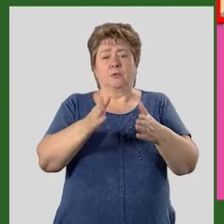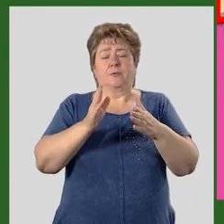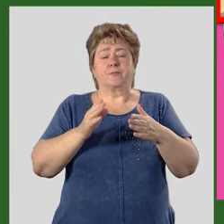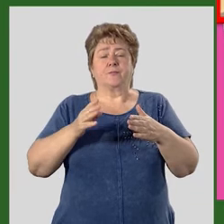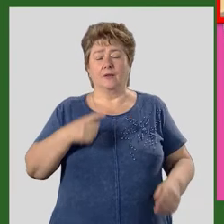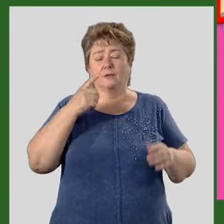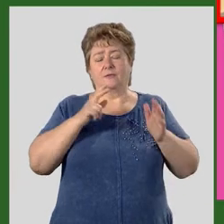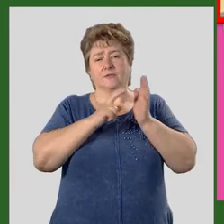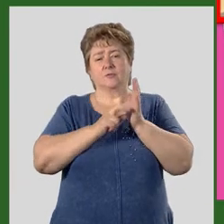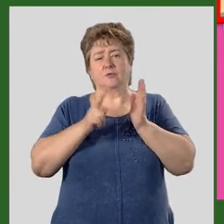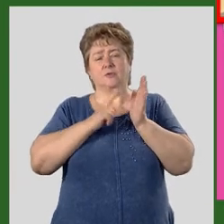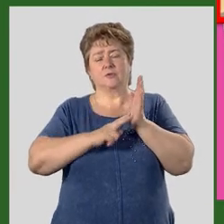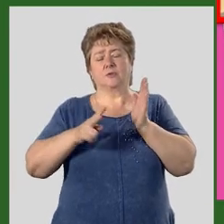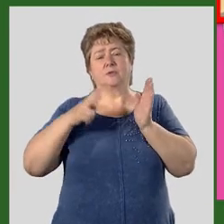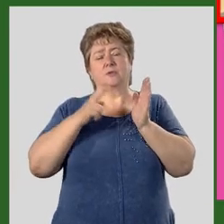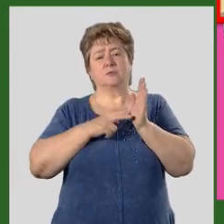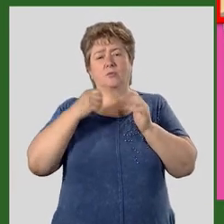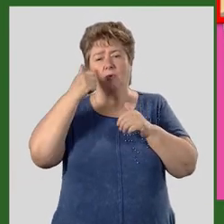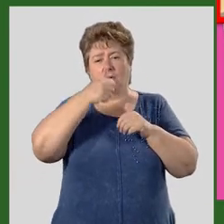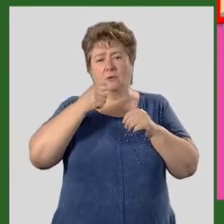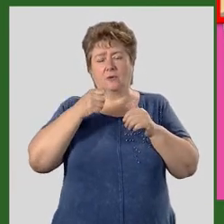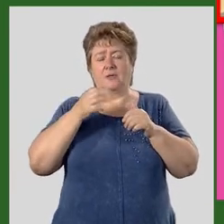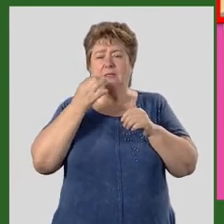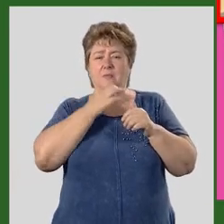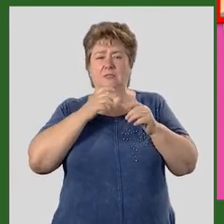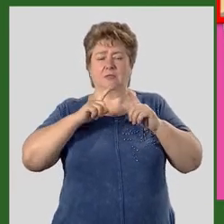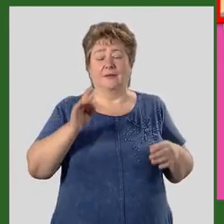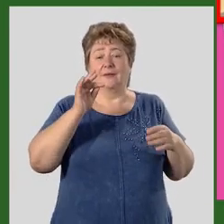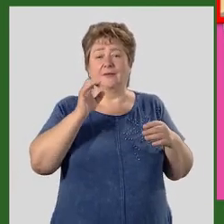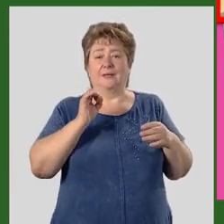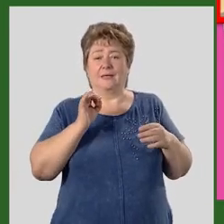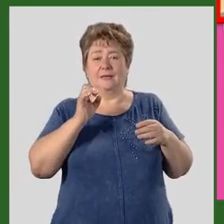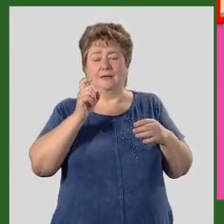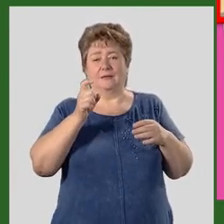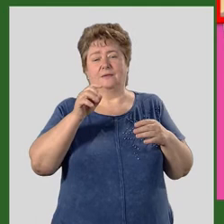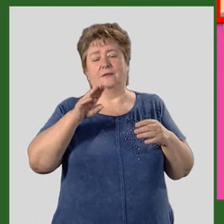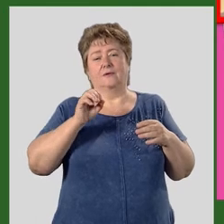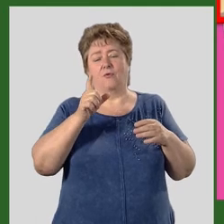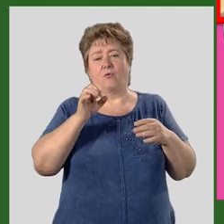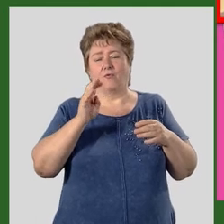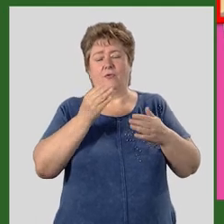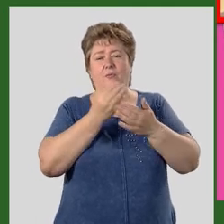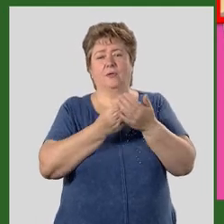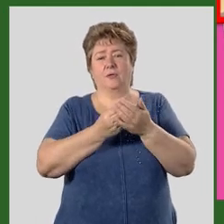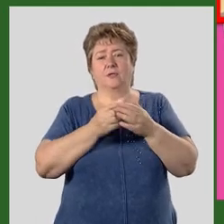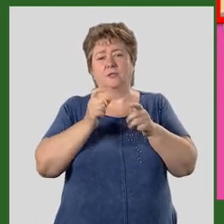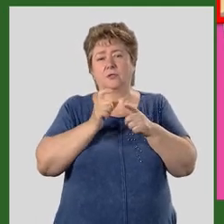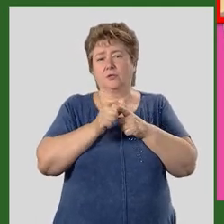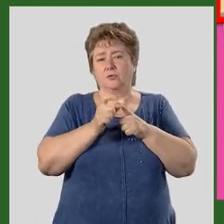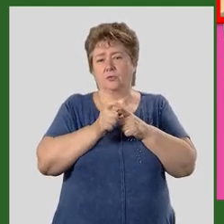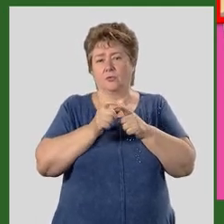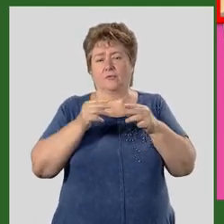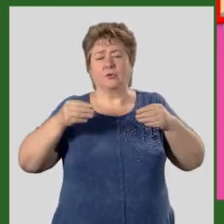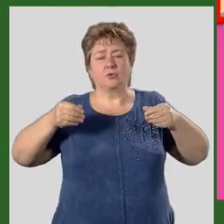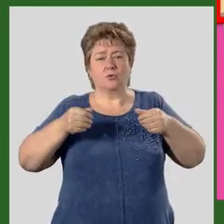В 1877 году немецкий географ Рихт Гофен предложил термин